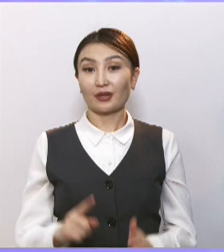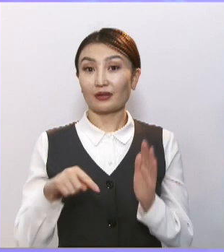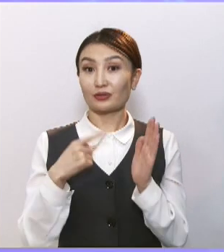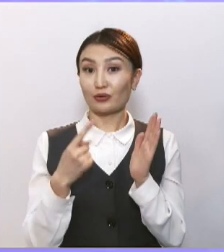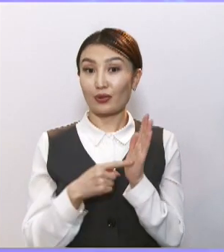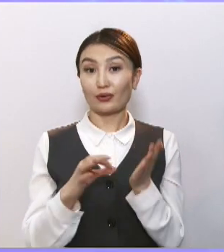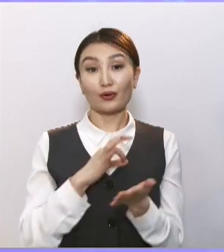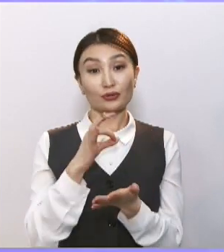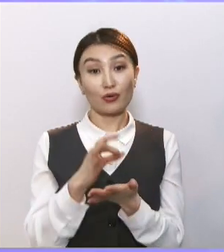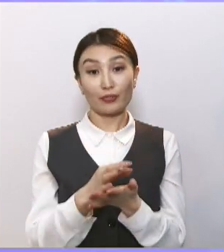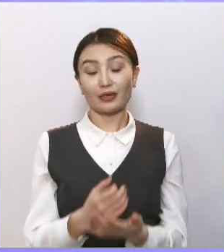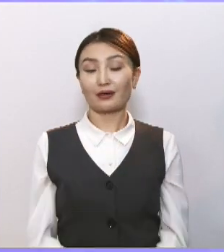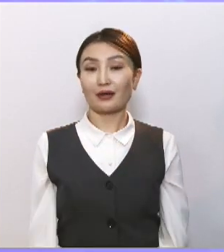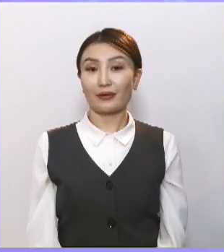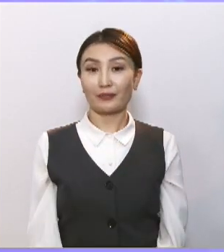Суроолорго жооп бергиле.